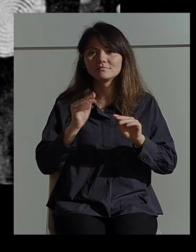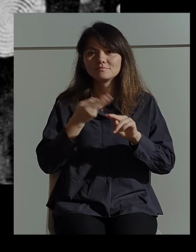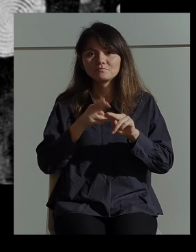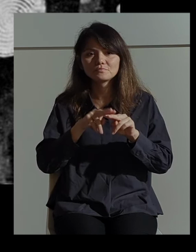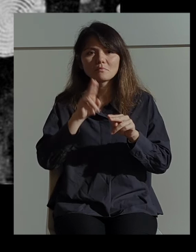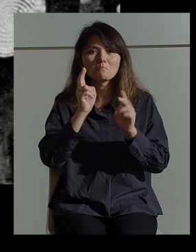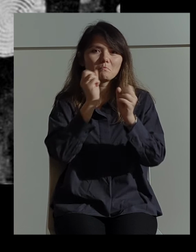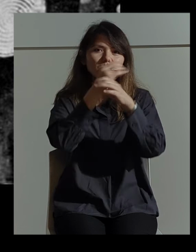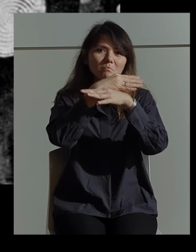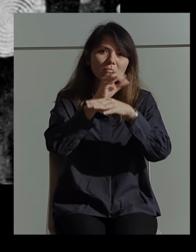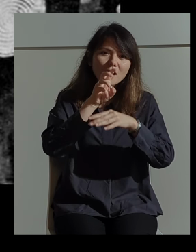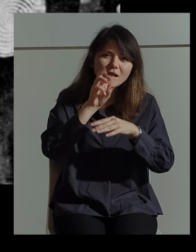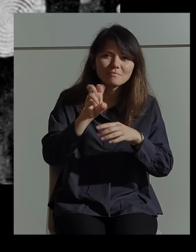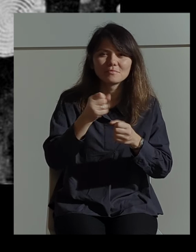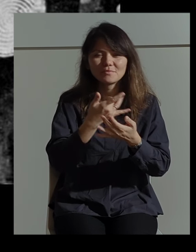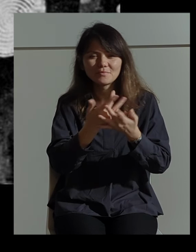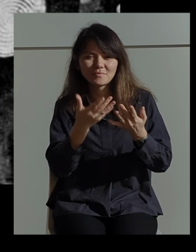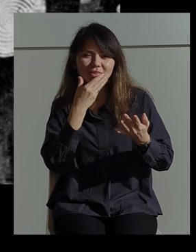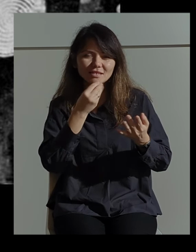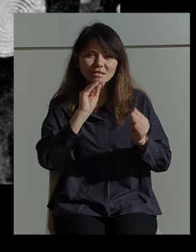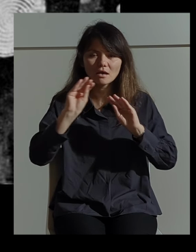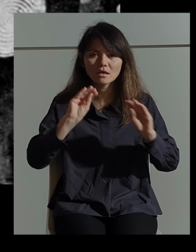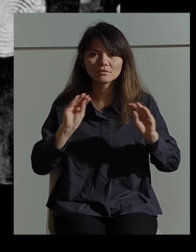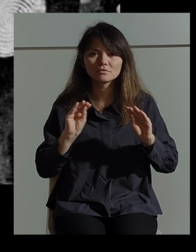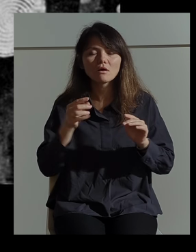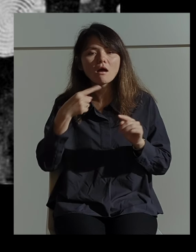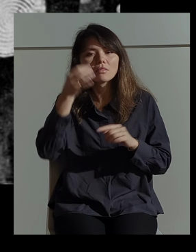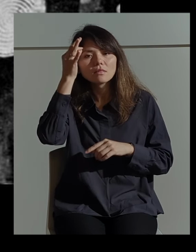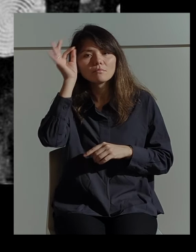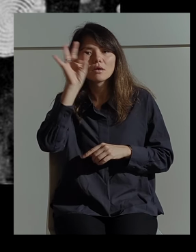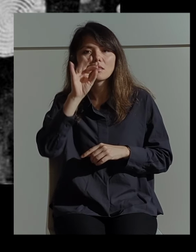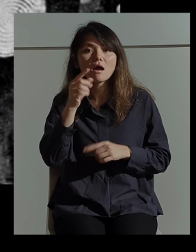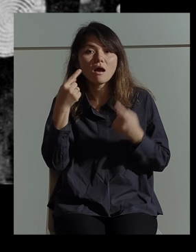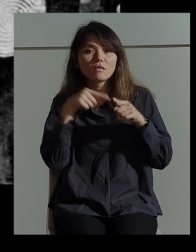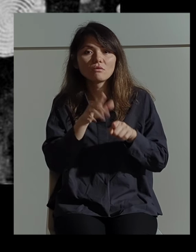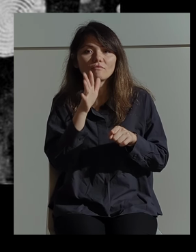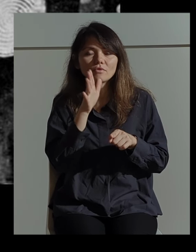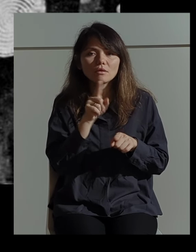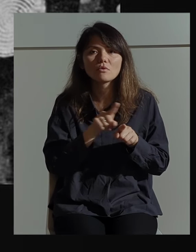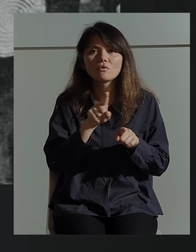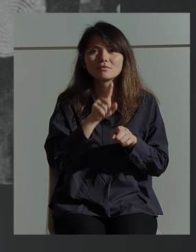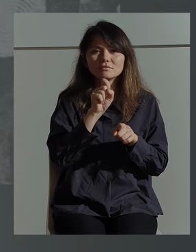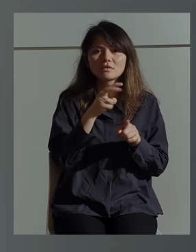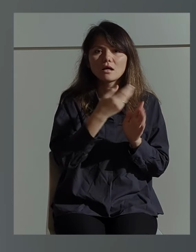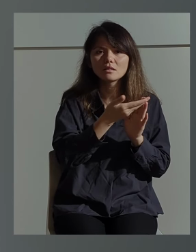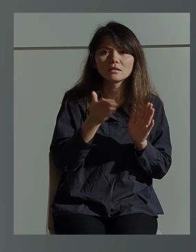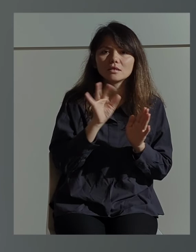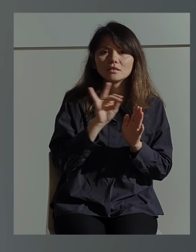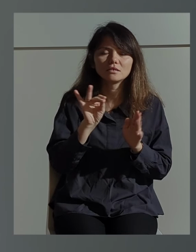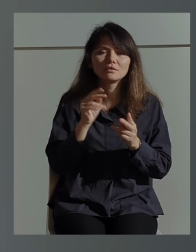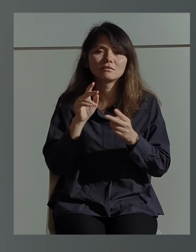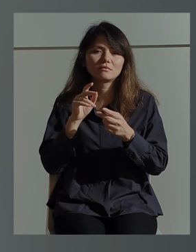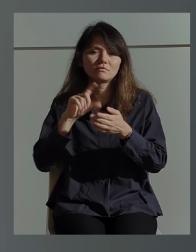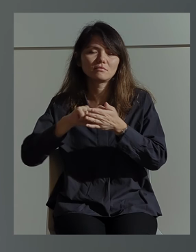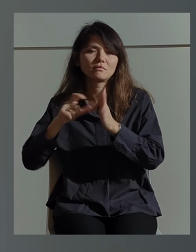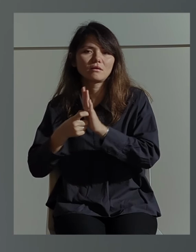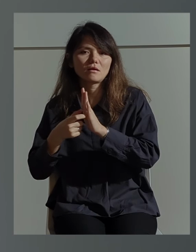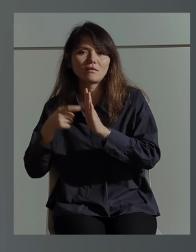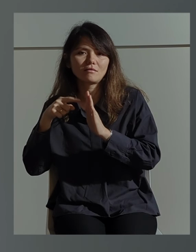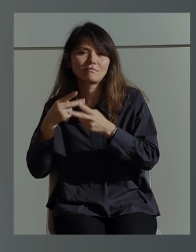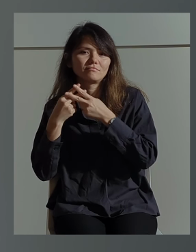пальмами гобелена и прочими декоративным хламом напоминало одновременно о тронный залах и пыточных камерах то есть с одной